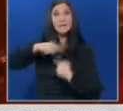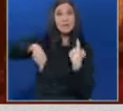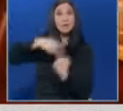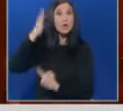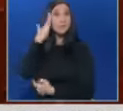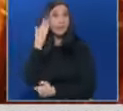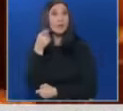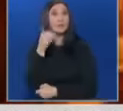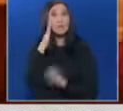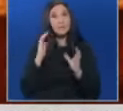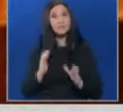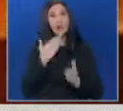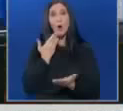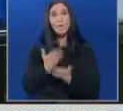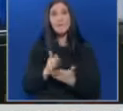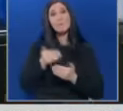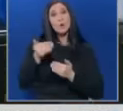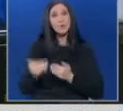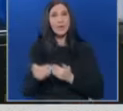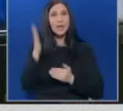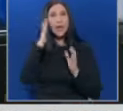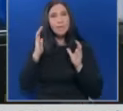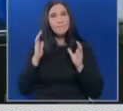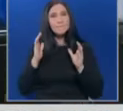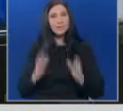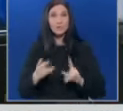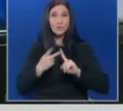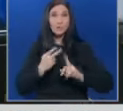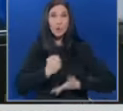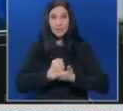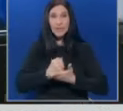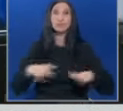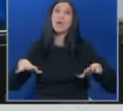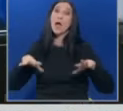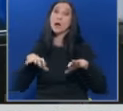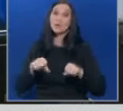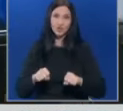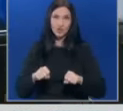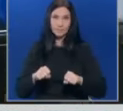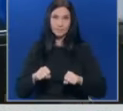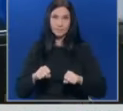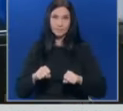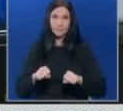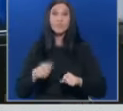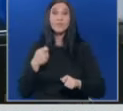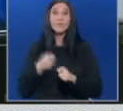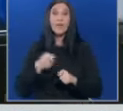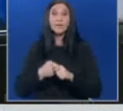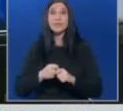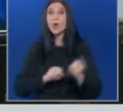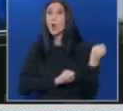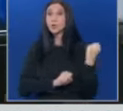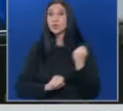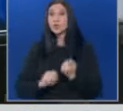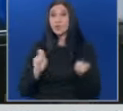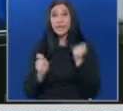премиер на това правителство обяви приоритетите му. Правителството с втория мандат се ангажира да реализира